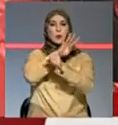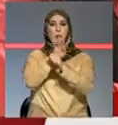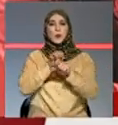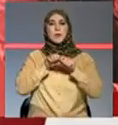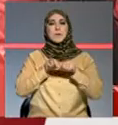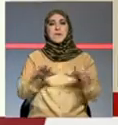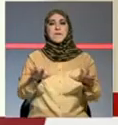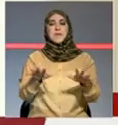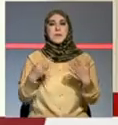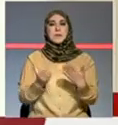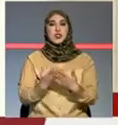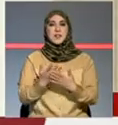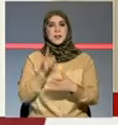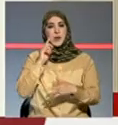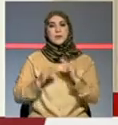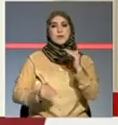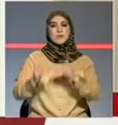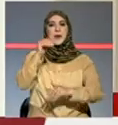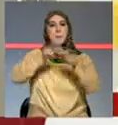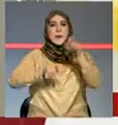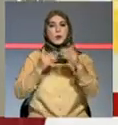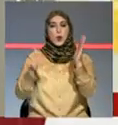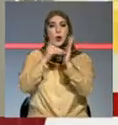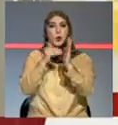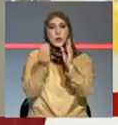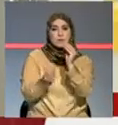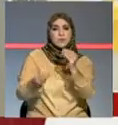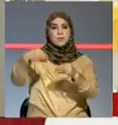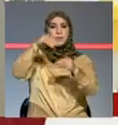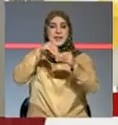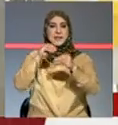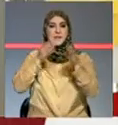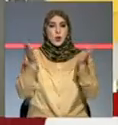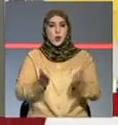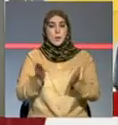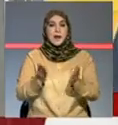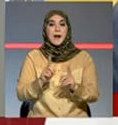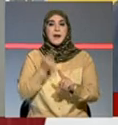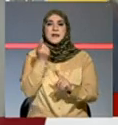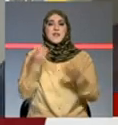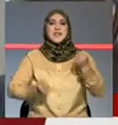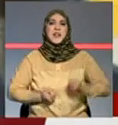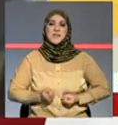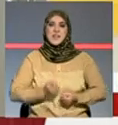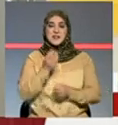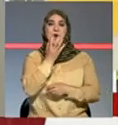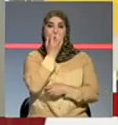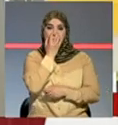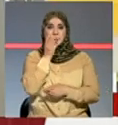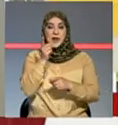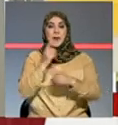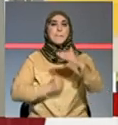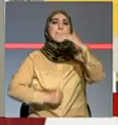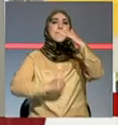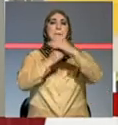من جديد، ومنها ارتفاع عدد المقيمين بالمستشفيات وخاصة بأقسام الإنعاش التي وصلت طاقة